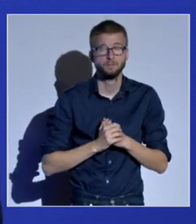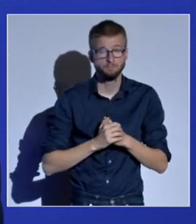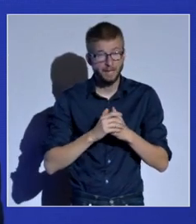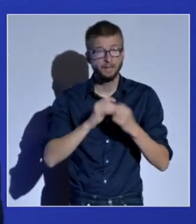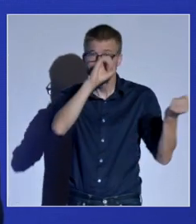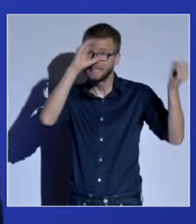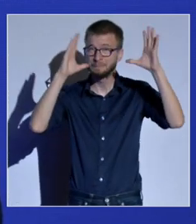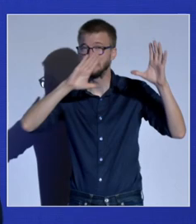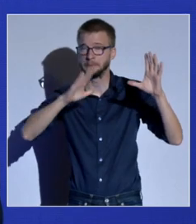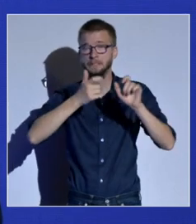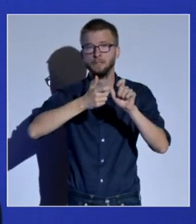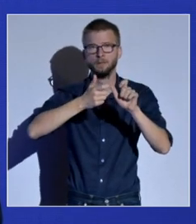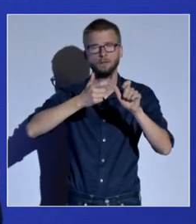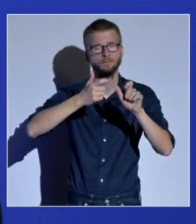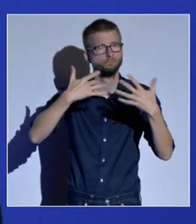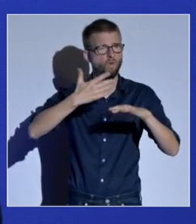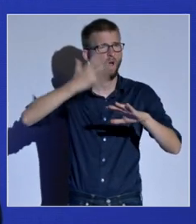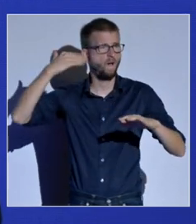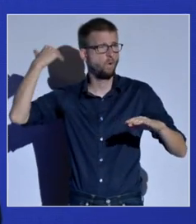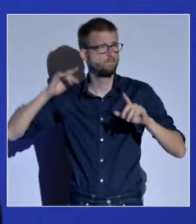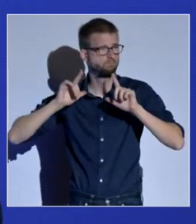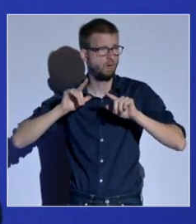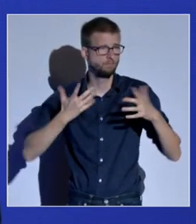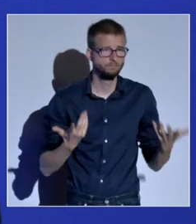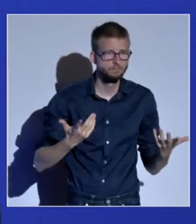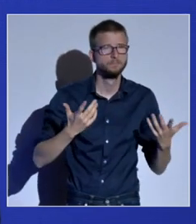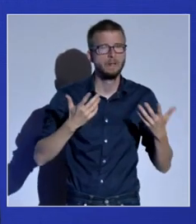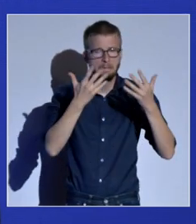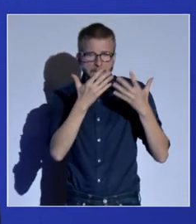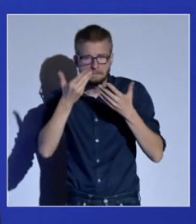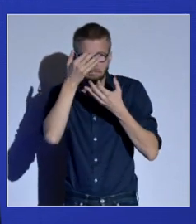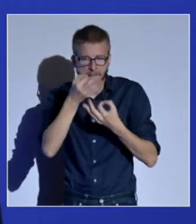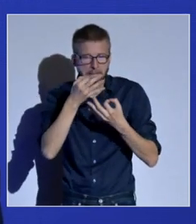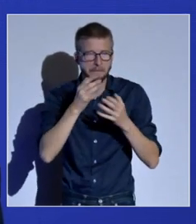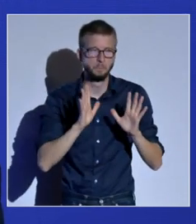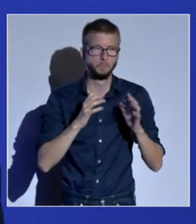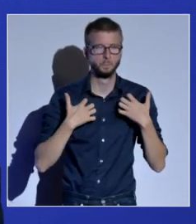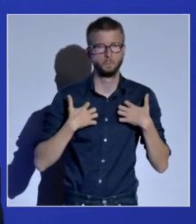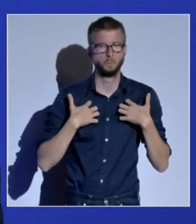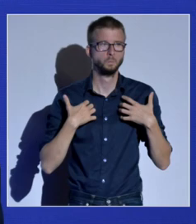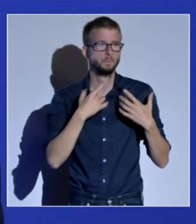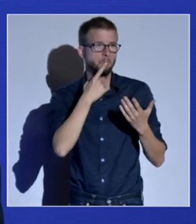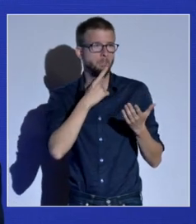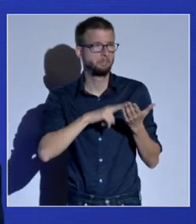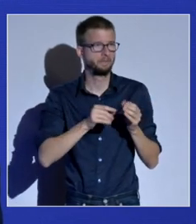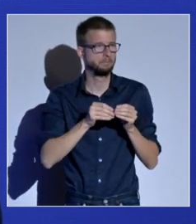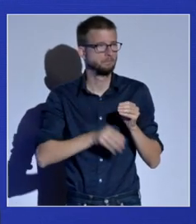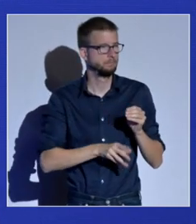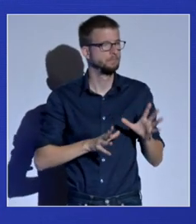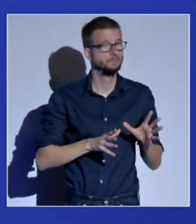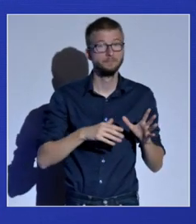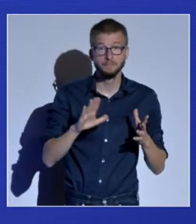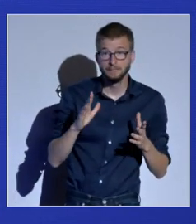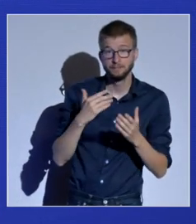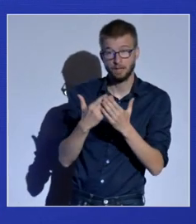donc, avec prudence, je ne donnerai pas le chiffre exact. Mais c'est une réponse à tous ceux